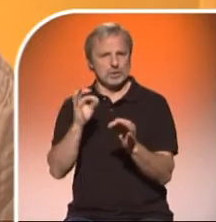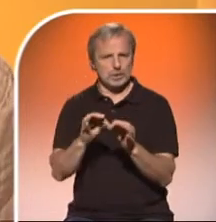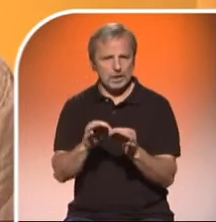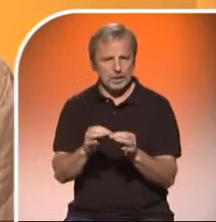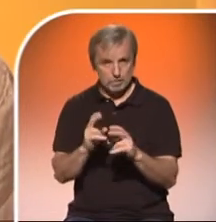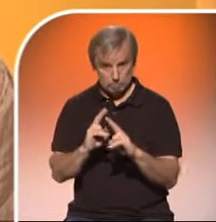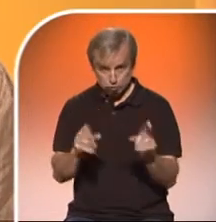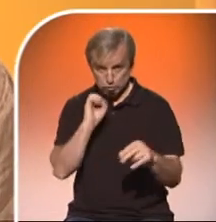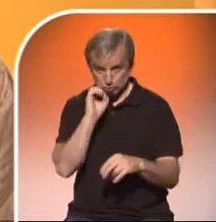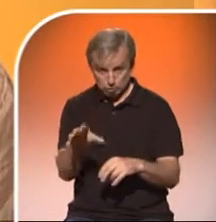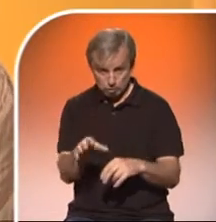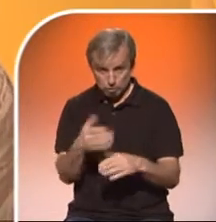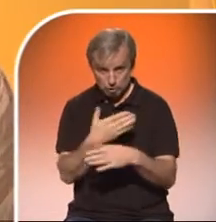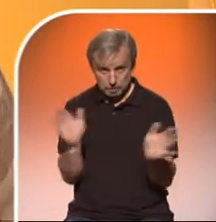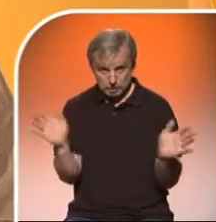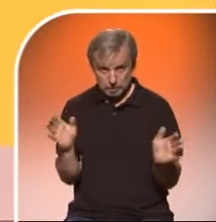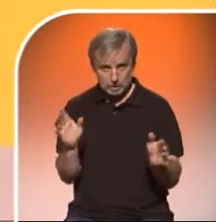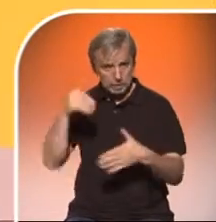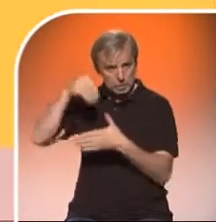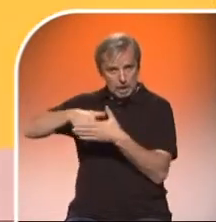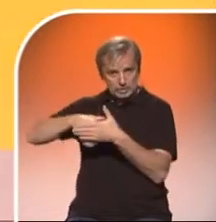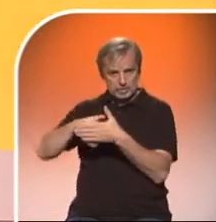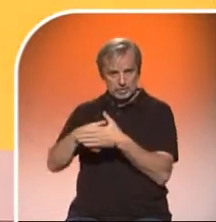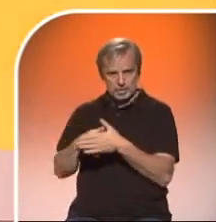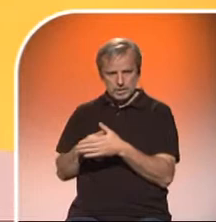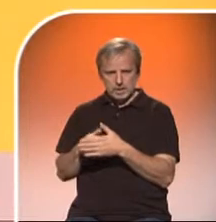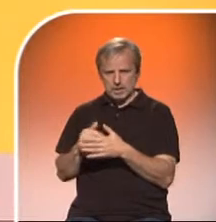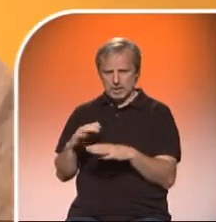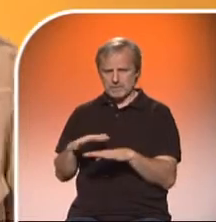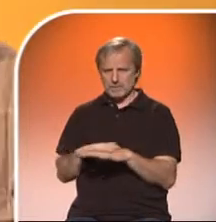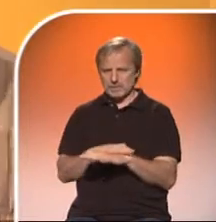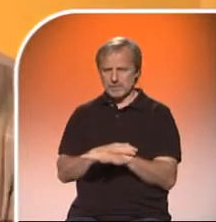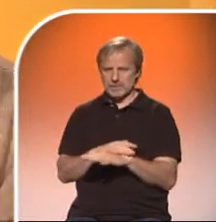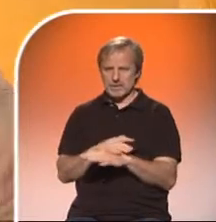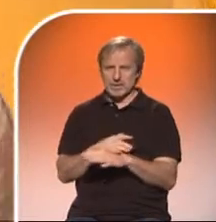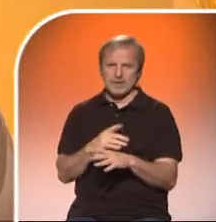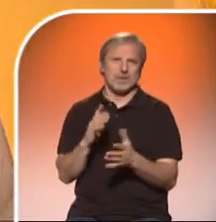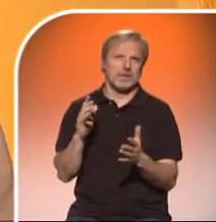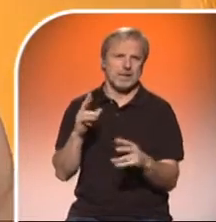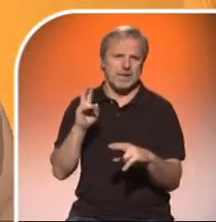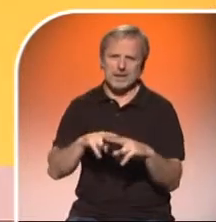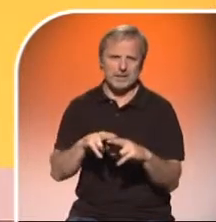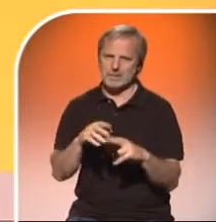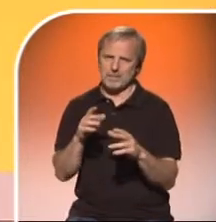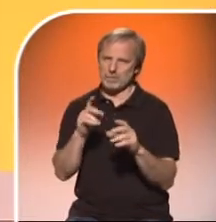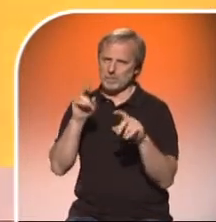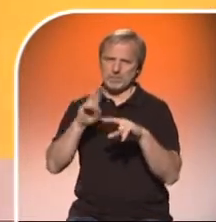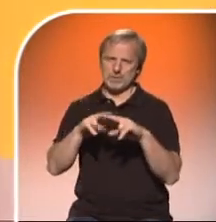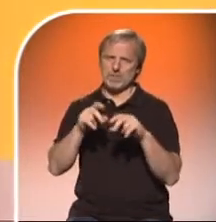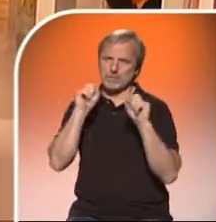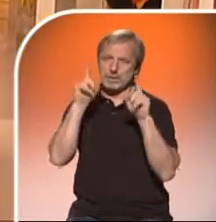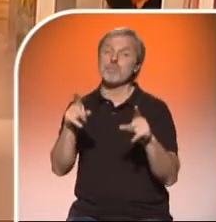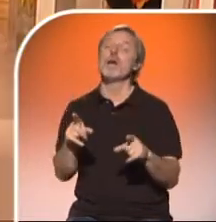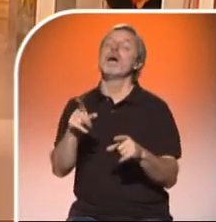Já myslím, že to můžeme to už tajný. Říct. Já myslím, že už se to říkalo někde, ale nepamatuji. Ale že to pro diváky potom nebude překvapení. Aha, tak to neříkej. Tak bude to